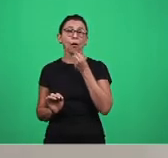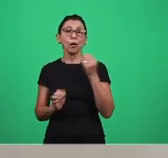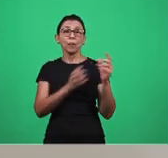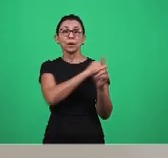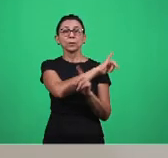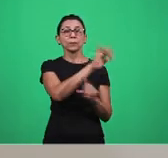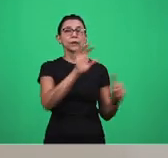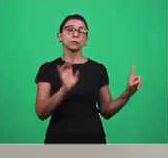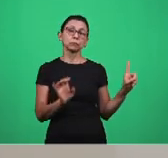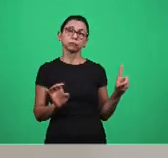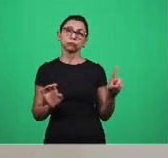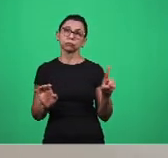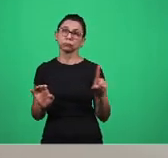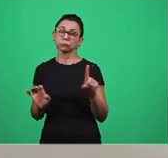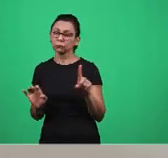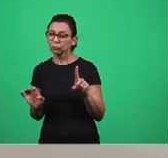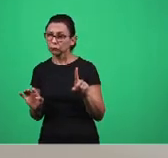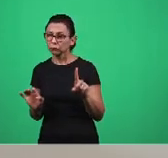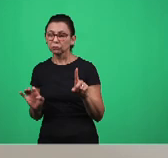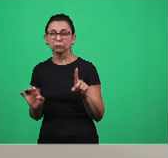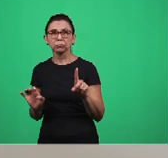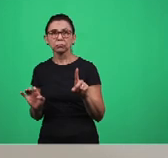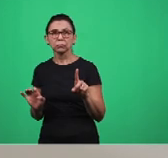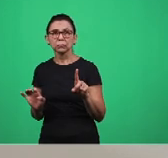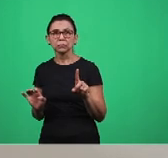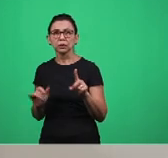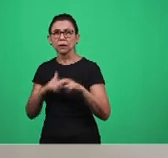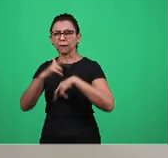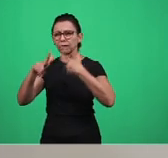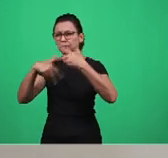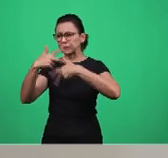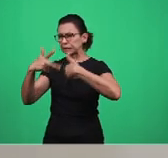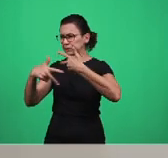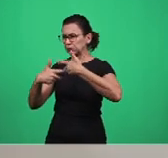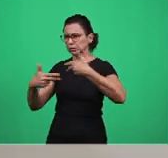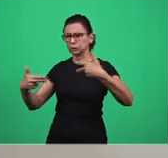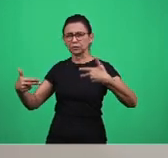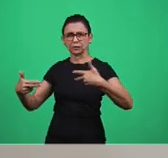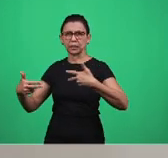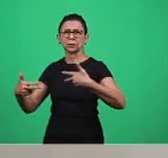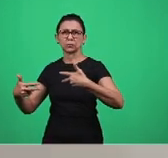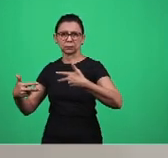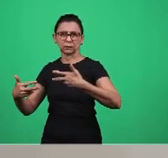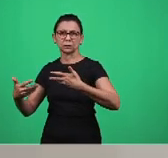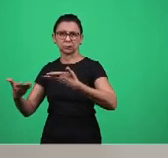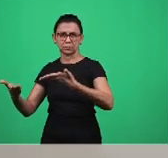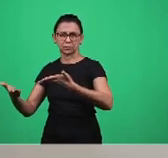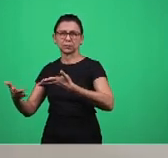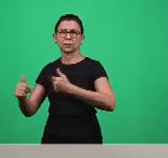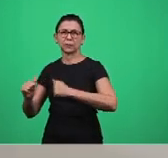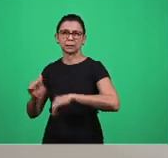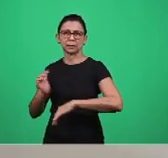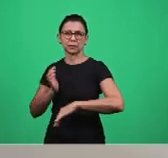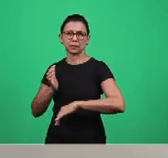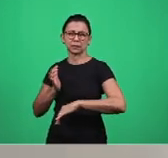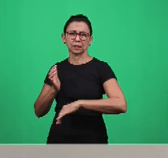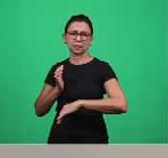éléments dont elle avait besoin pour s'enrichir. Quelque chose qui était le